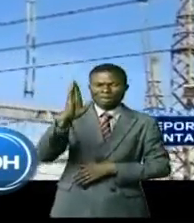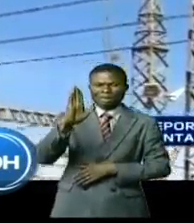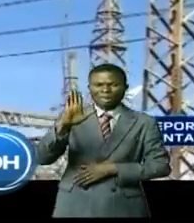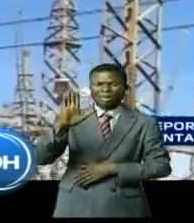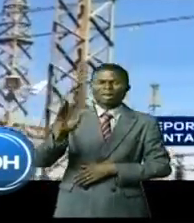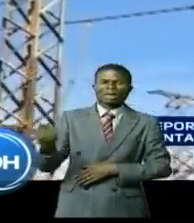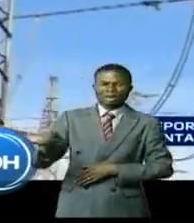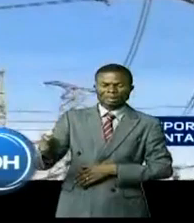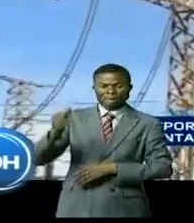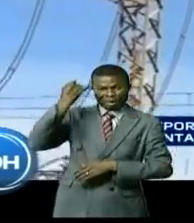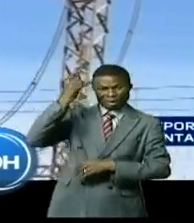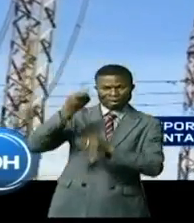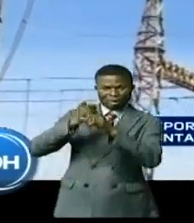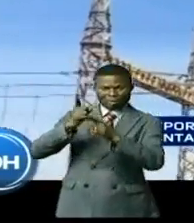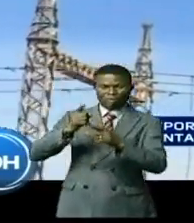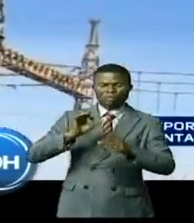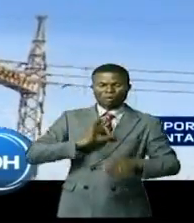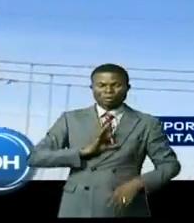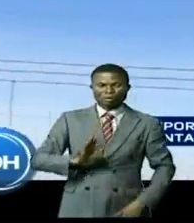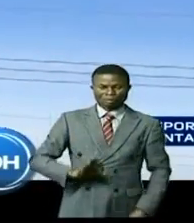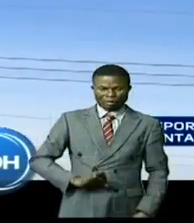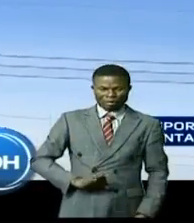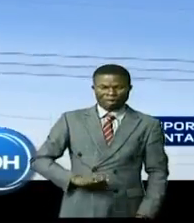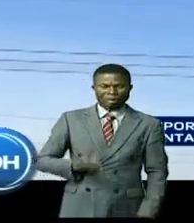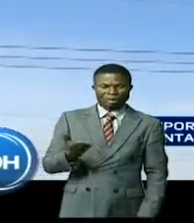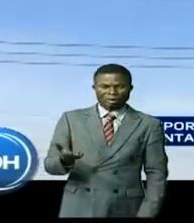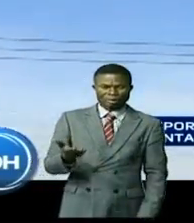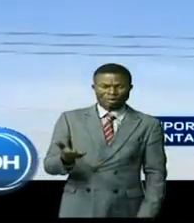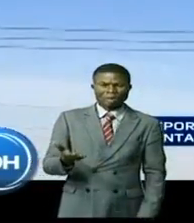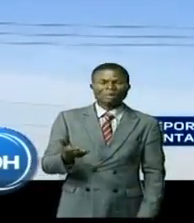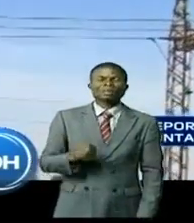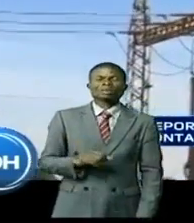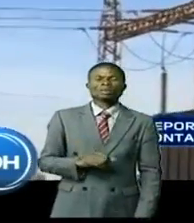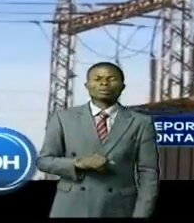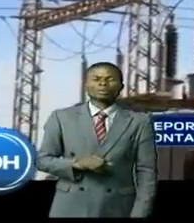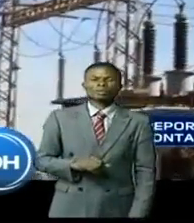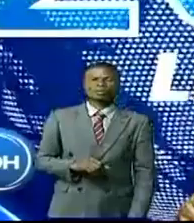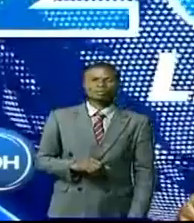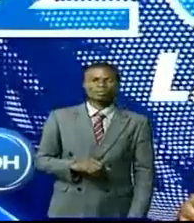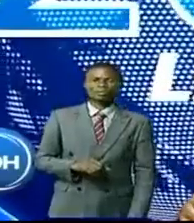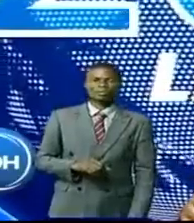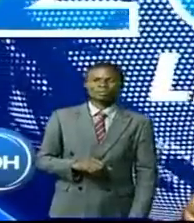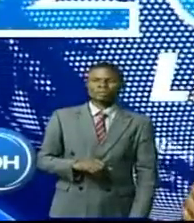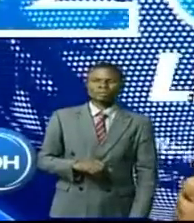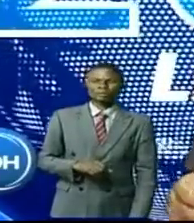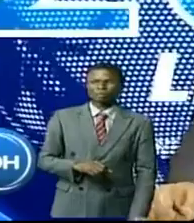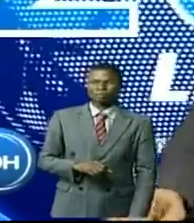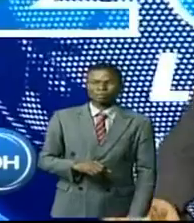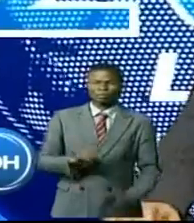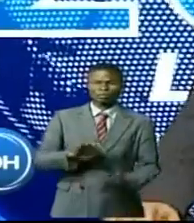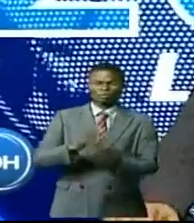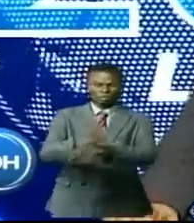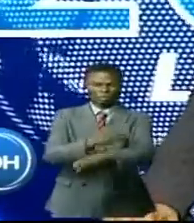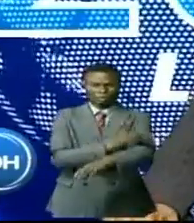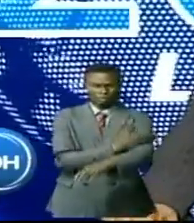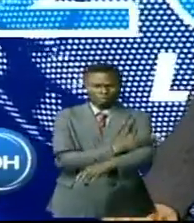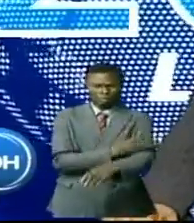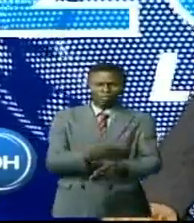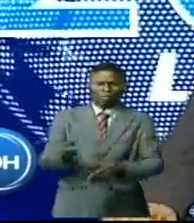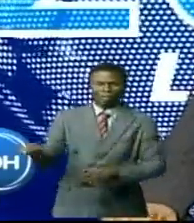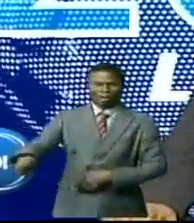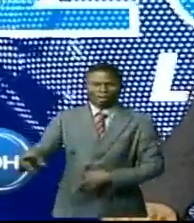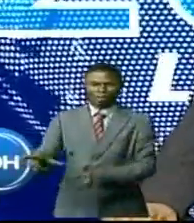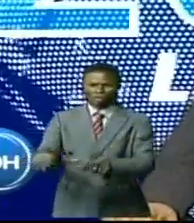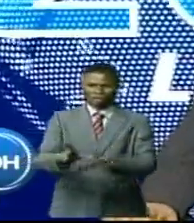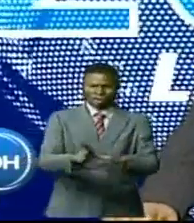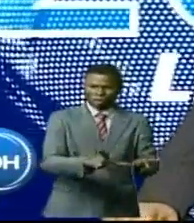territoires initiés par le chef de l'État, Félix Antoine Tshisekedi Tshilombo. On progresse vers le Lualaba. Dans